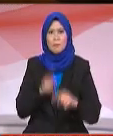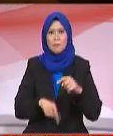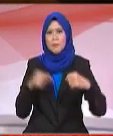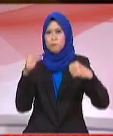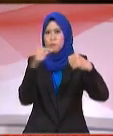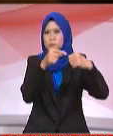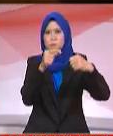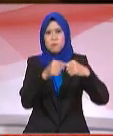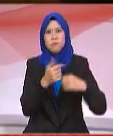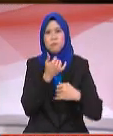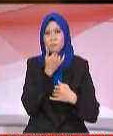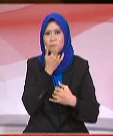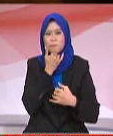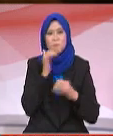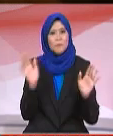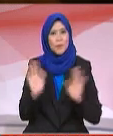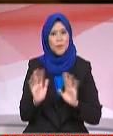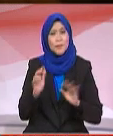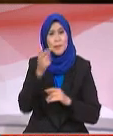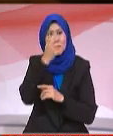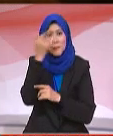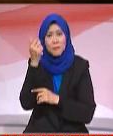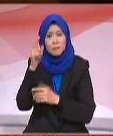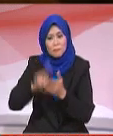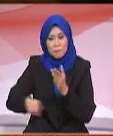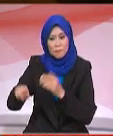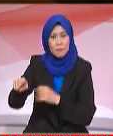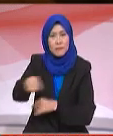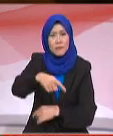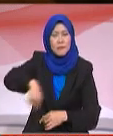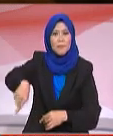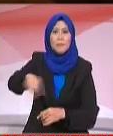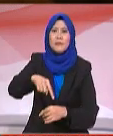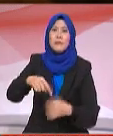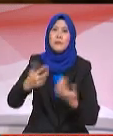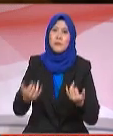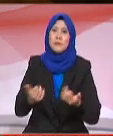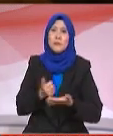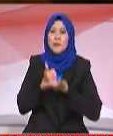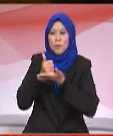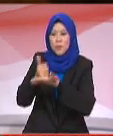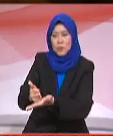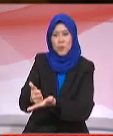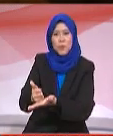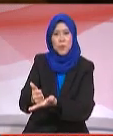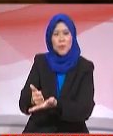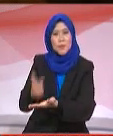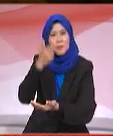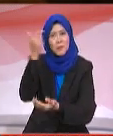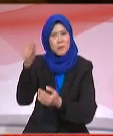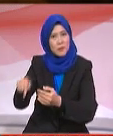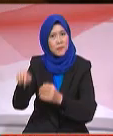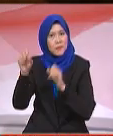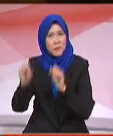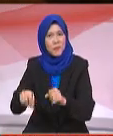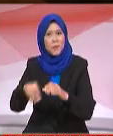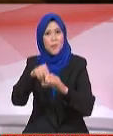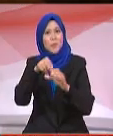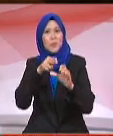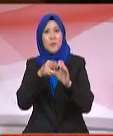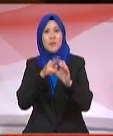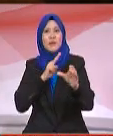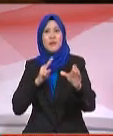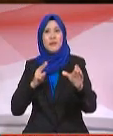kepada mereka ni, kesilapan mereka. Sepatutnya kita bantu mereka sebab mereka ni boleh keluar dari